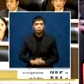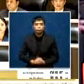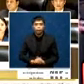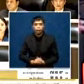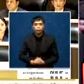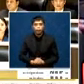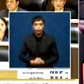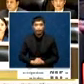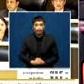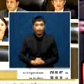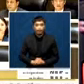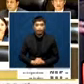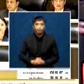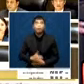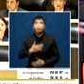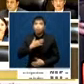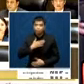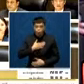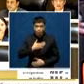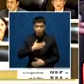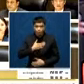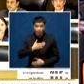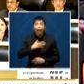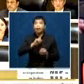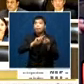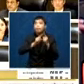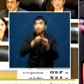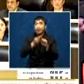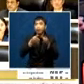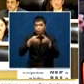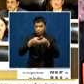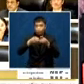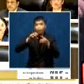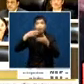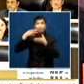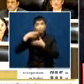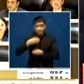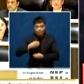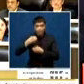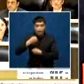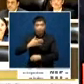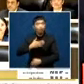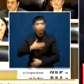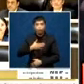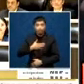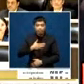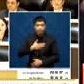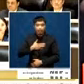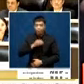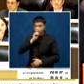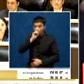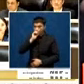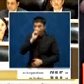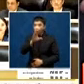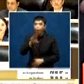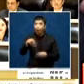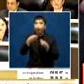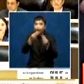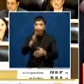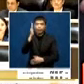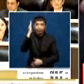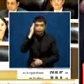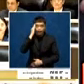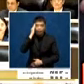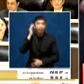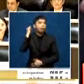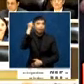แล้วประหารไม่ใช่คนดี ครับ คือมันข้ามมันทำให้เห็นชัดไงตรงที่ว่าไอ้ที่ผ่านมาพวกรัฐประหารพยายามบอกว่าตัวเองเป็นคนดีไอ้เรา